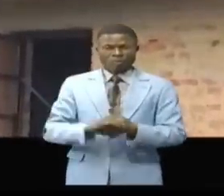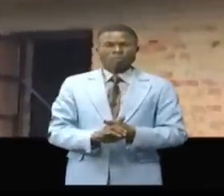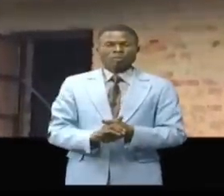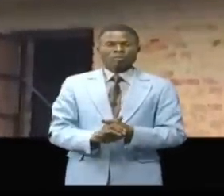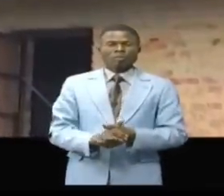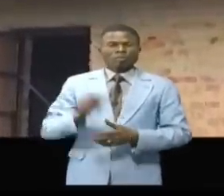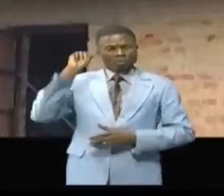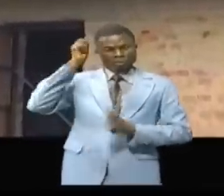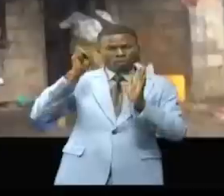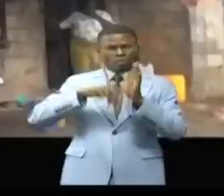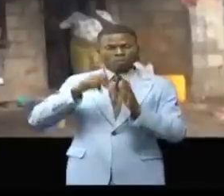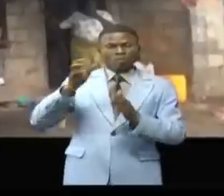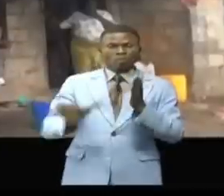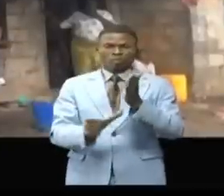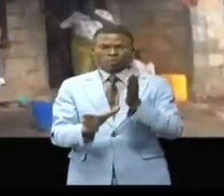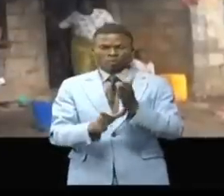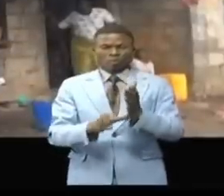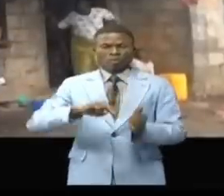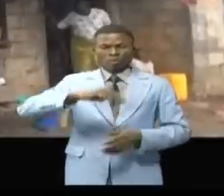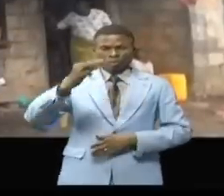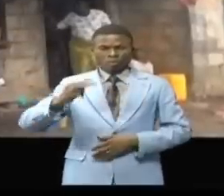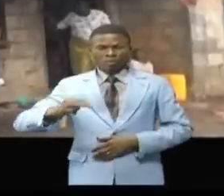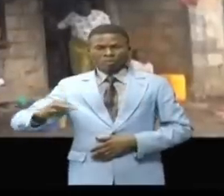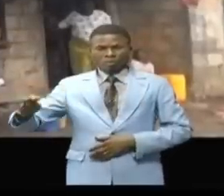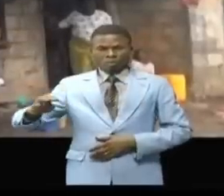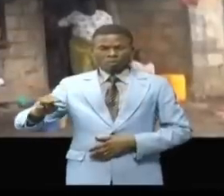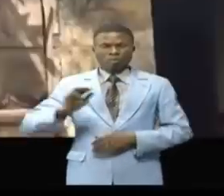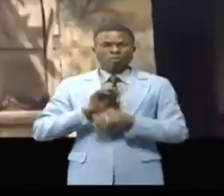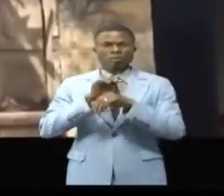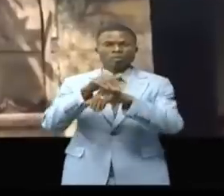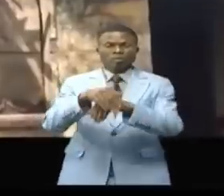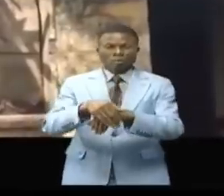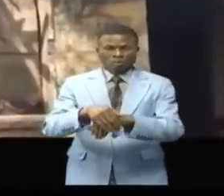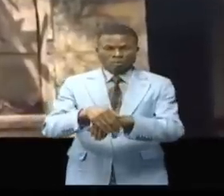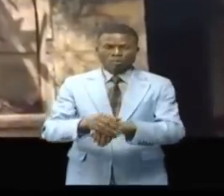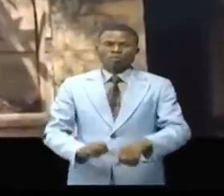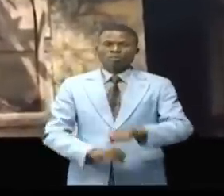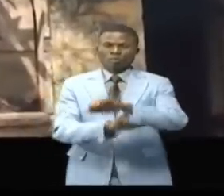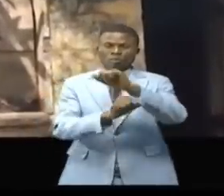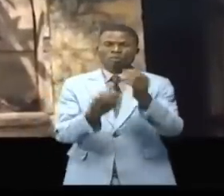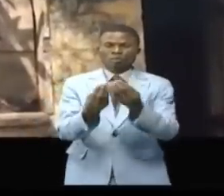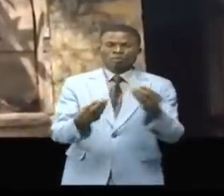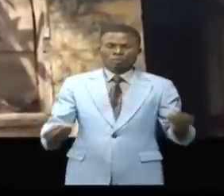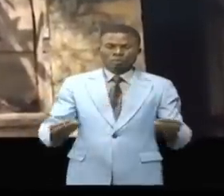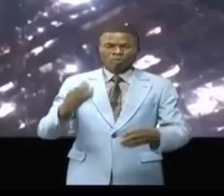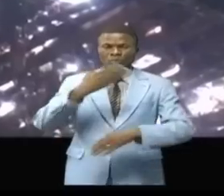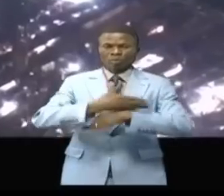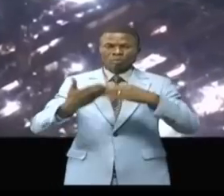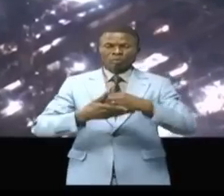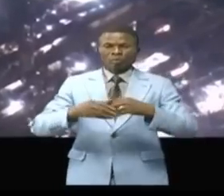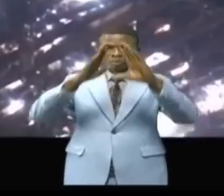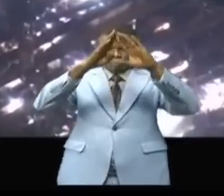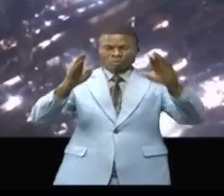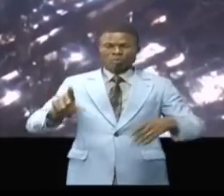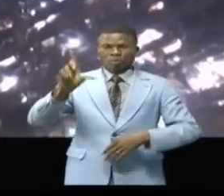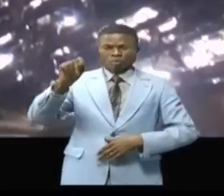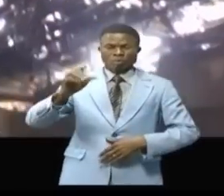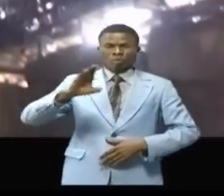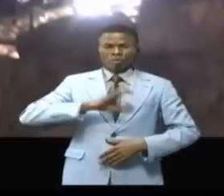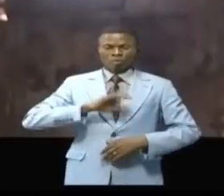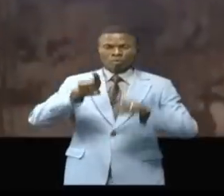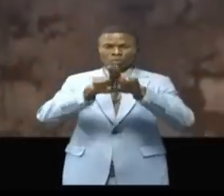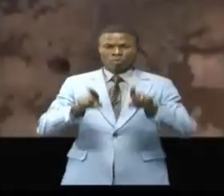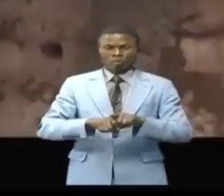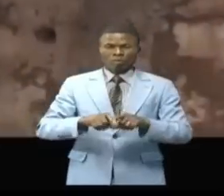le gouverneur intérimaire du Maniema, Afanidis Mangala, vient avec la solution. Réhabiliter 20 maisons pour les policiers et